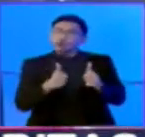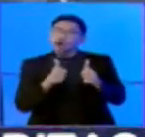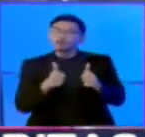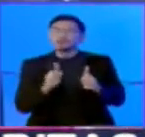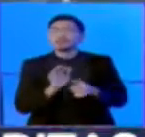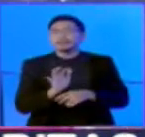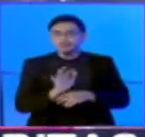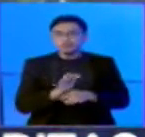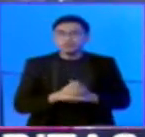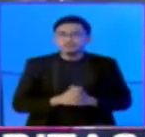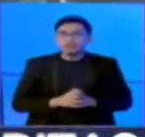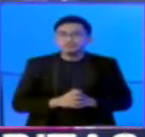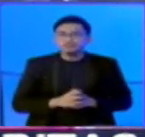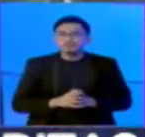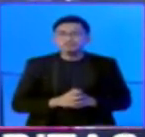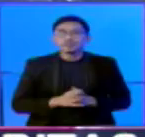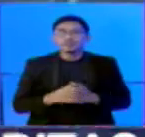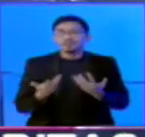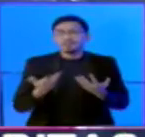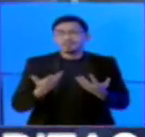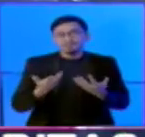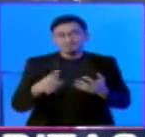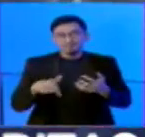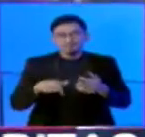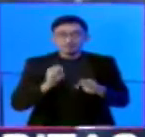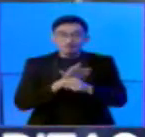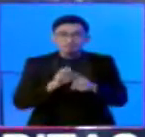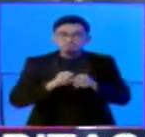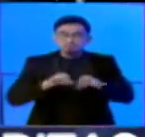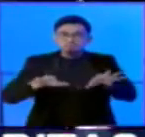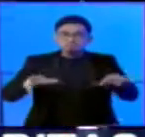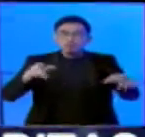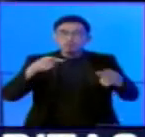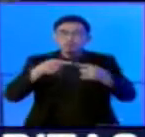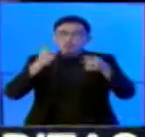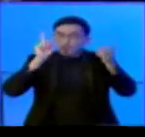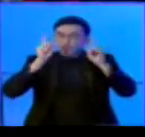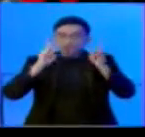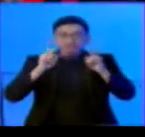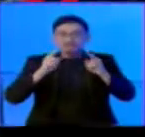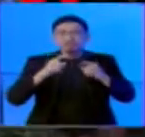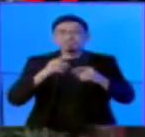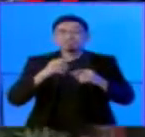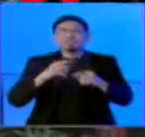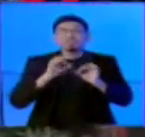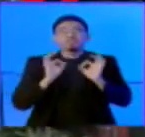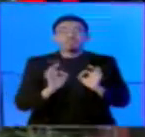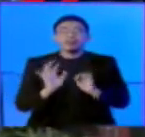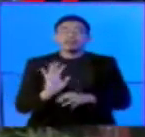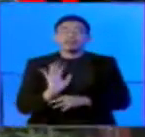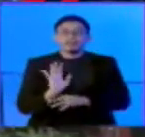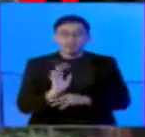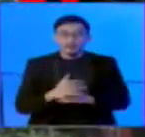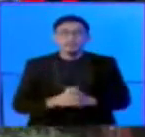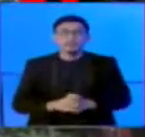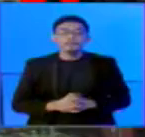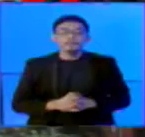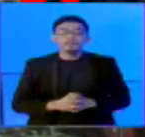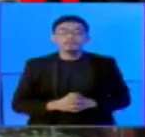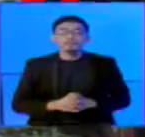Politisasi wabah tentu bukan hal yang etis, terutama di situasi sulit yang tengah dihadapi masyarakat akibat COVID-19.